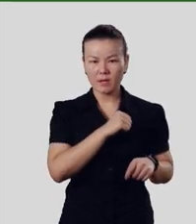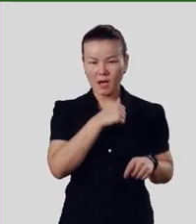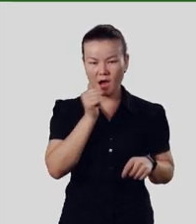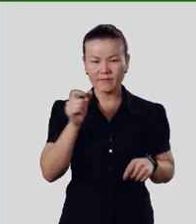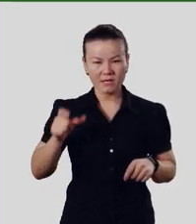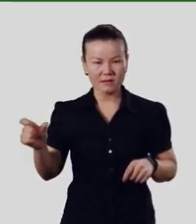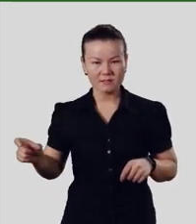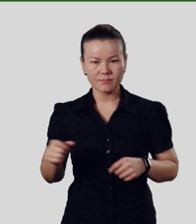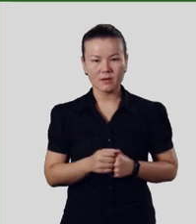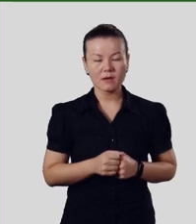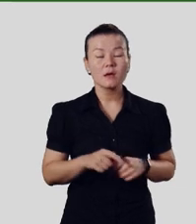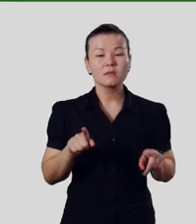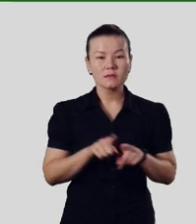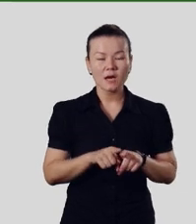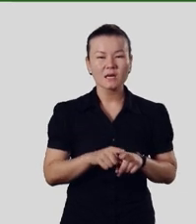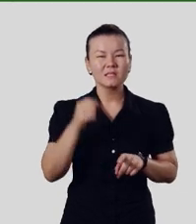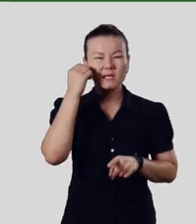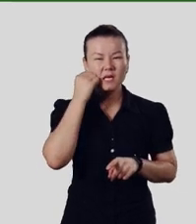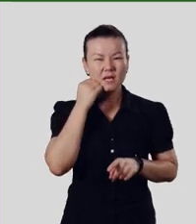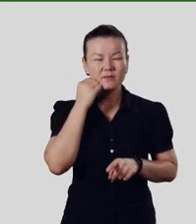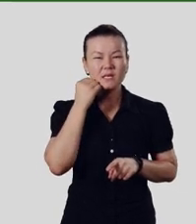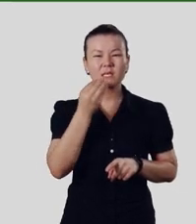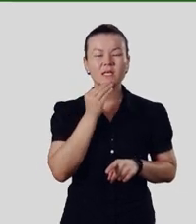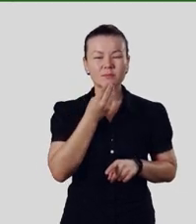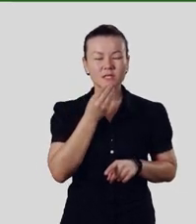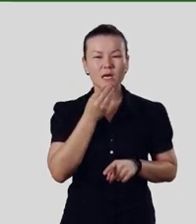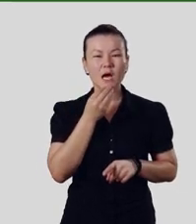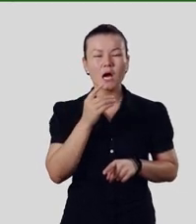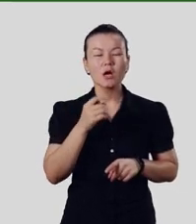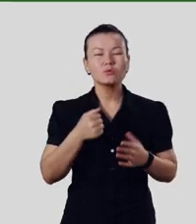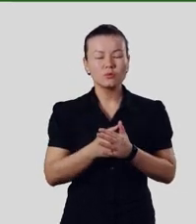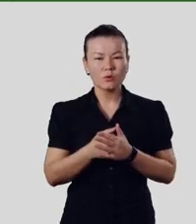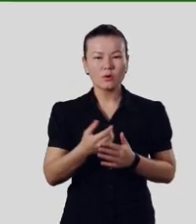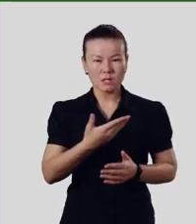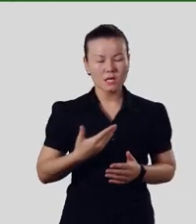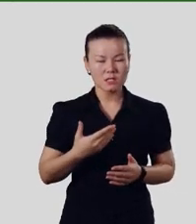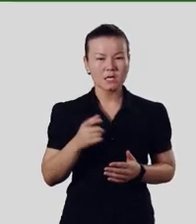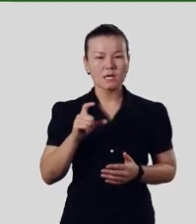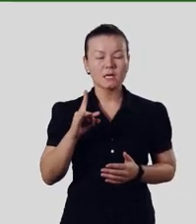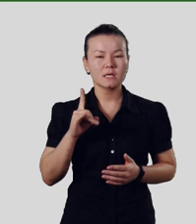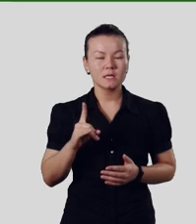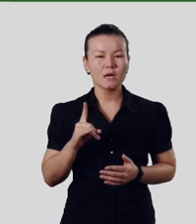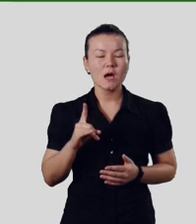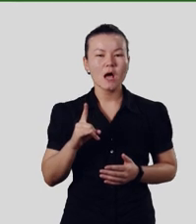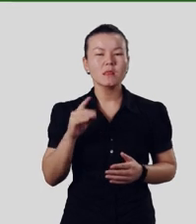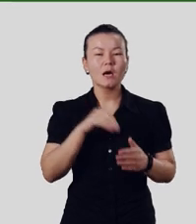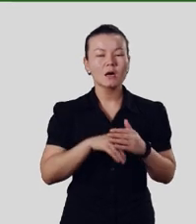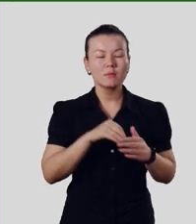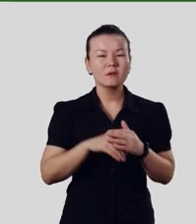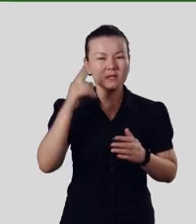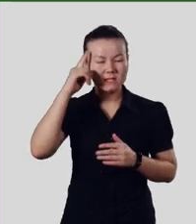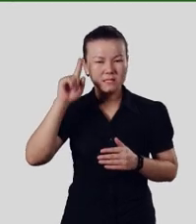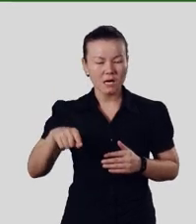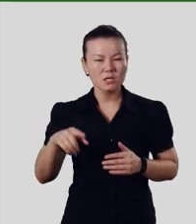африканцами. Так в древнем Египте задолго до нашей эры накапливались